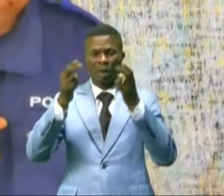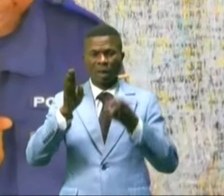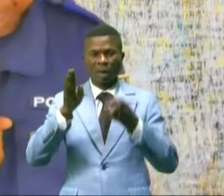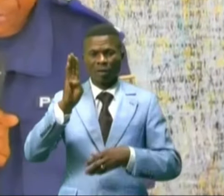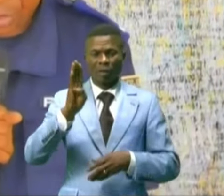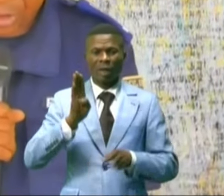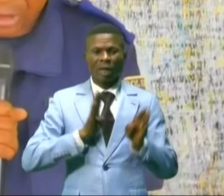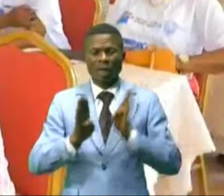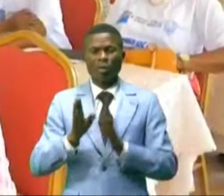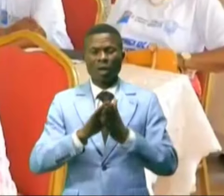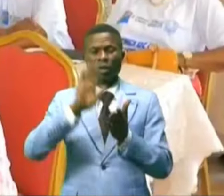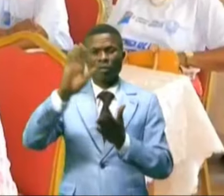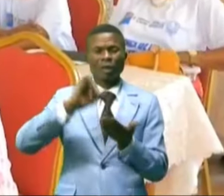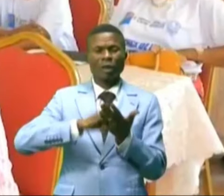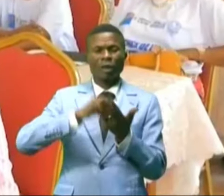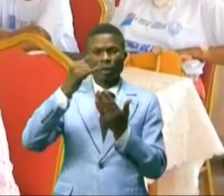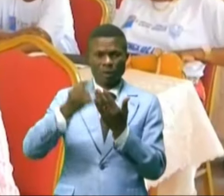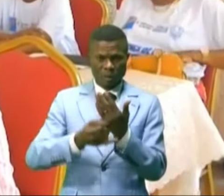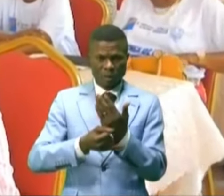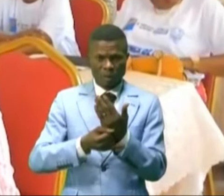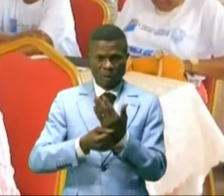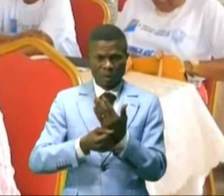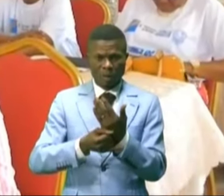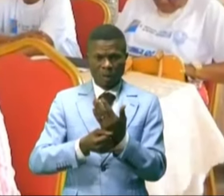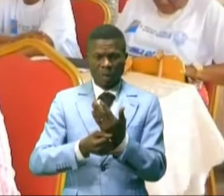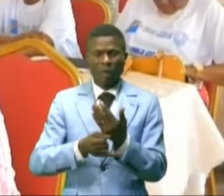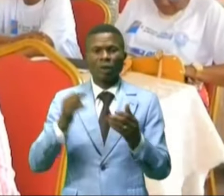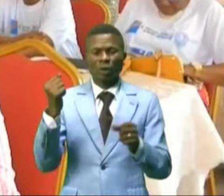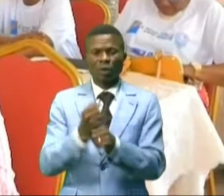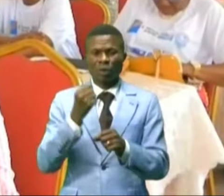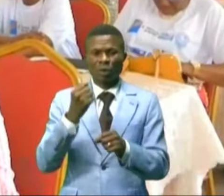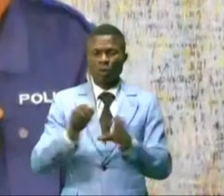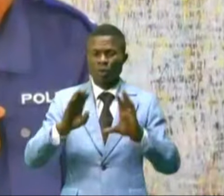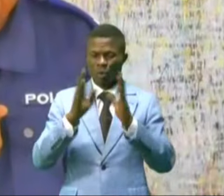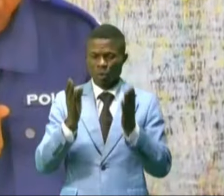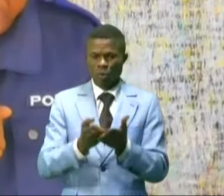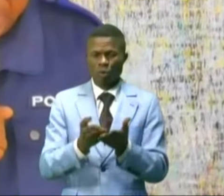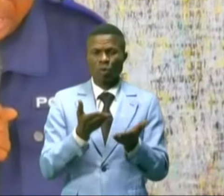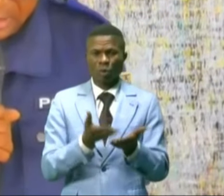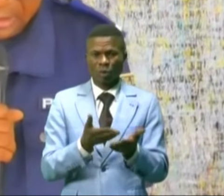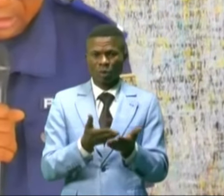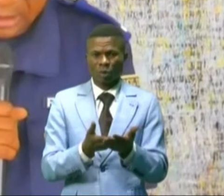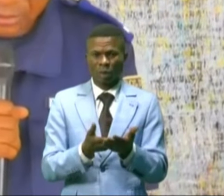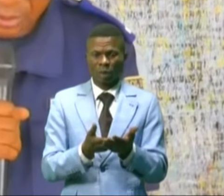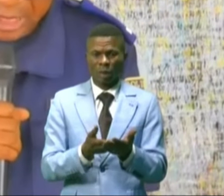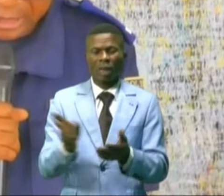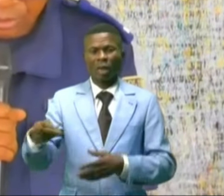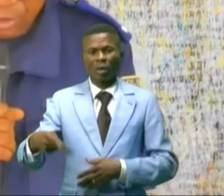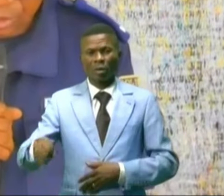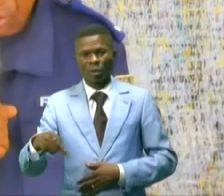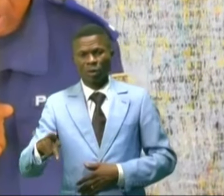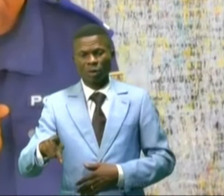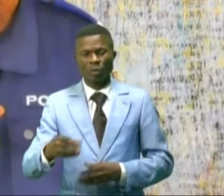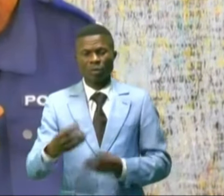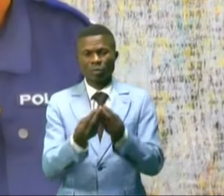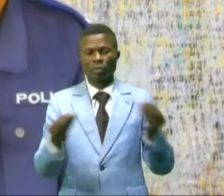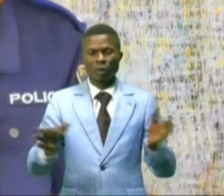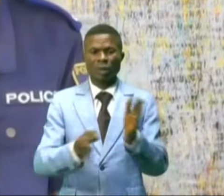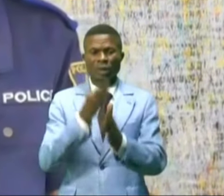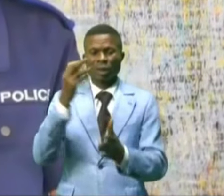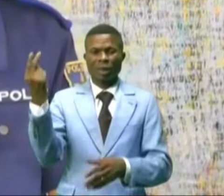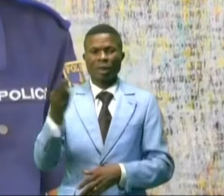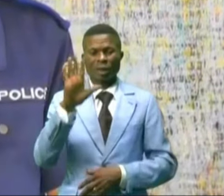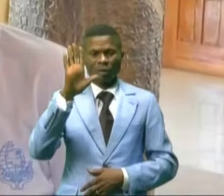projet d'appuyer la mise en œuvre du plan d'action provincial de la résolution 1325